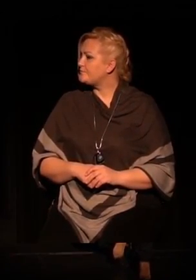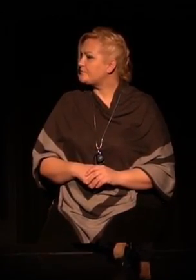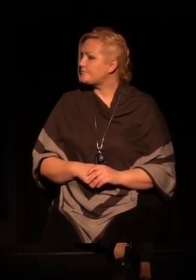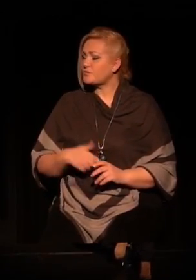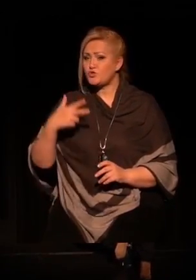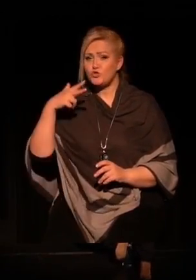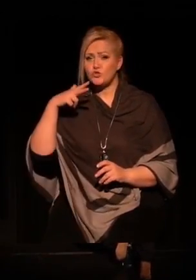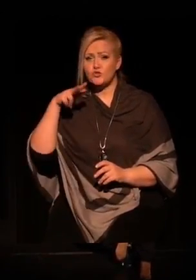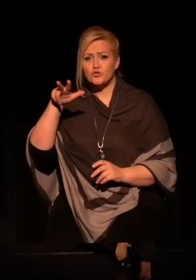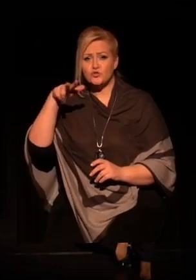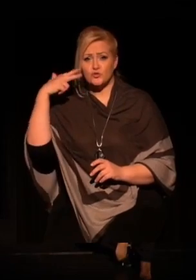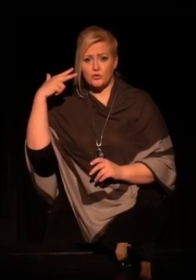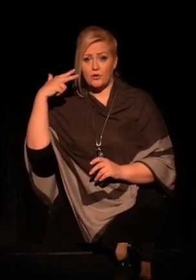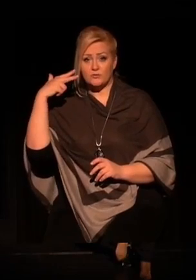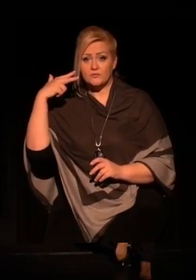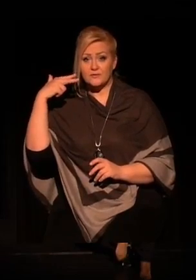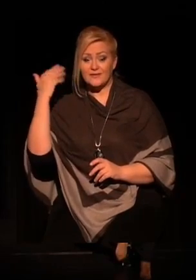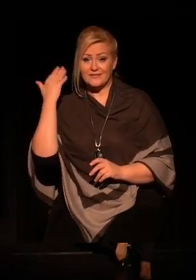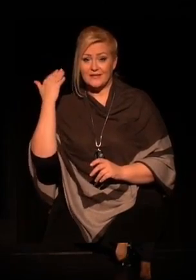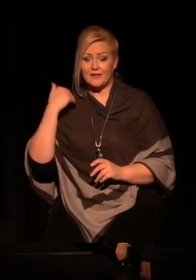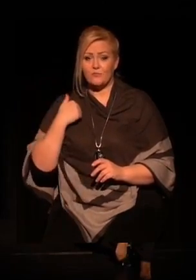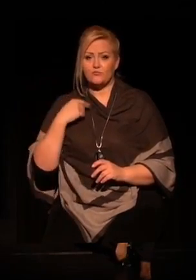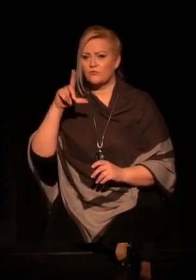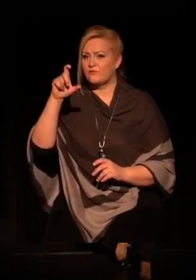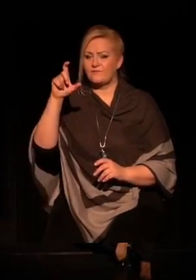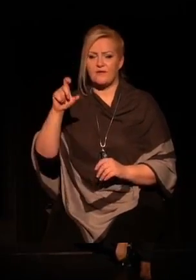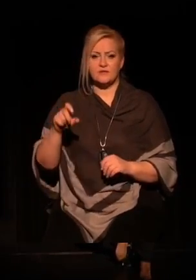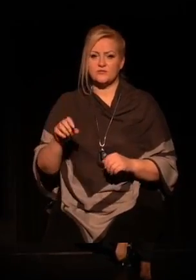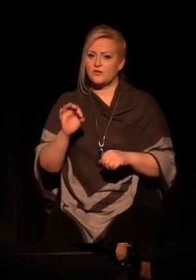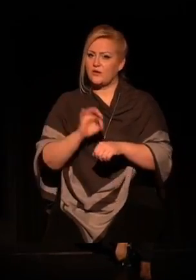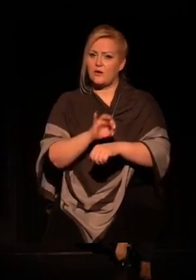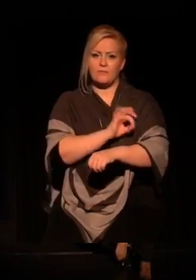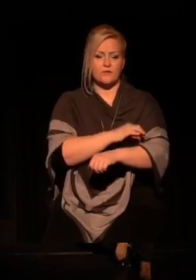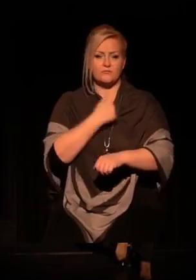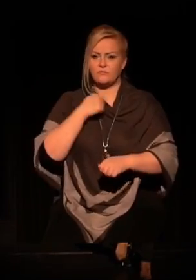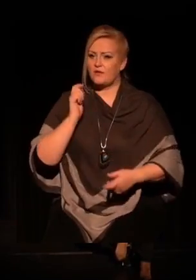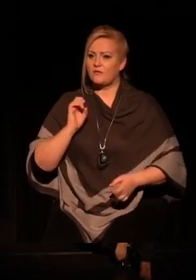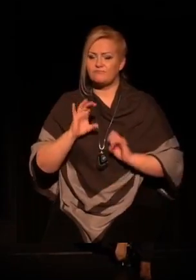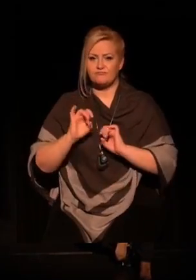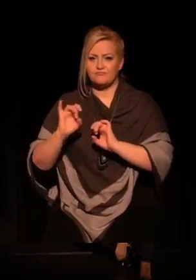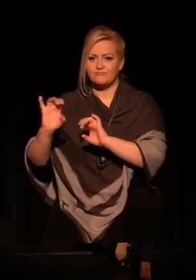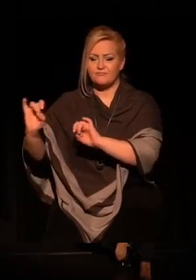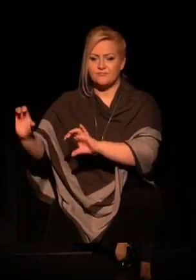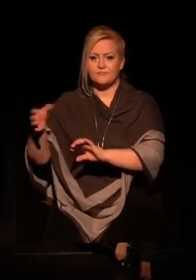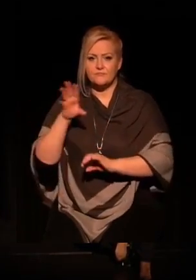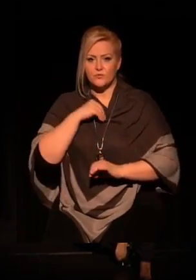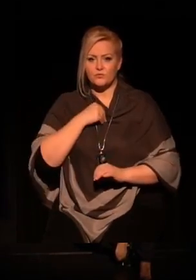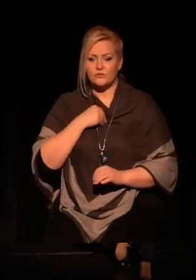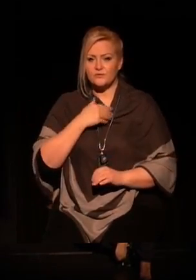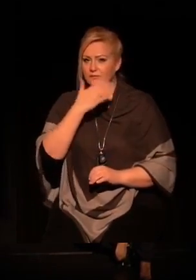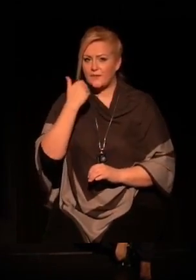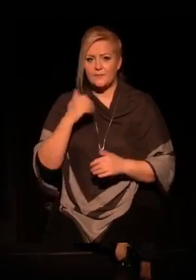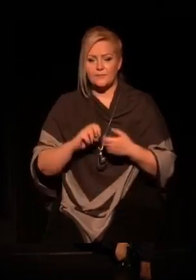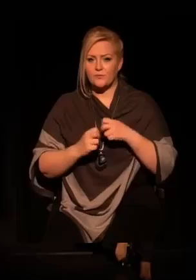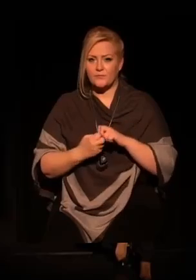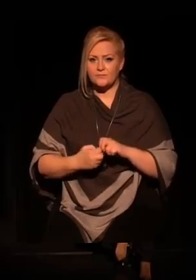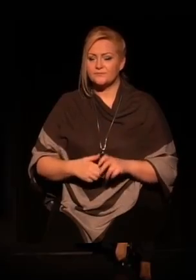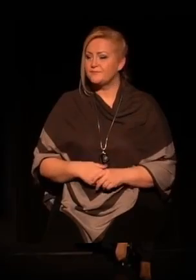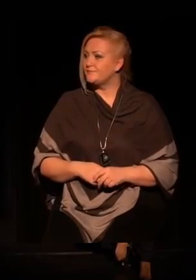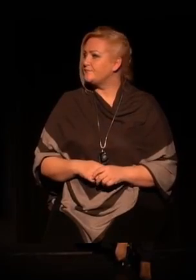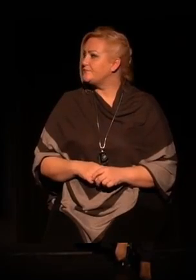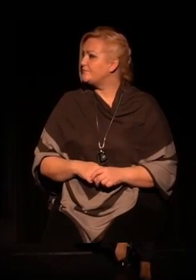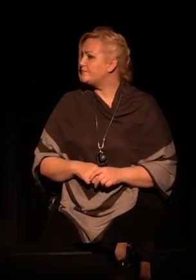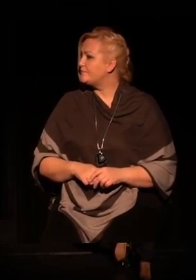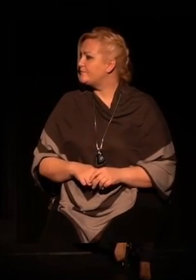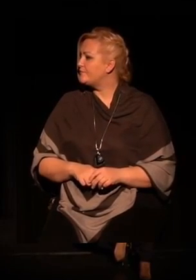jak zmieniłbym buty, to mogę biec 200 kilometrów. No i generalnie no jestem w stanie tam długie dystanse przebiegać. W tym momencie jestem